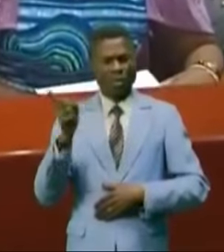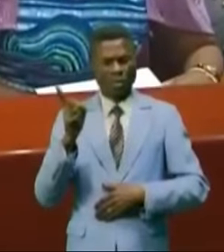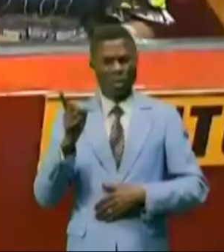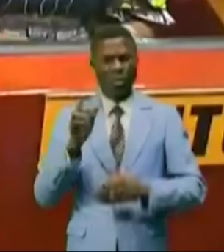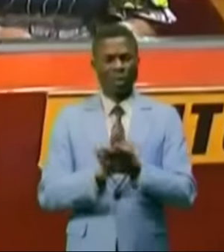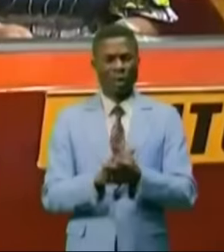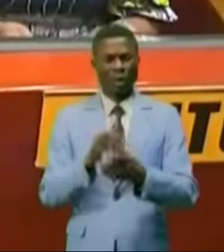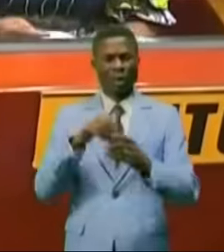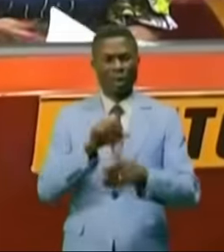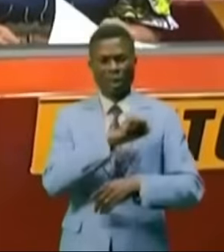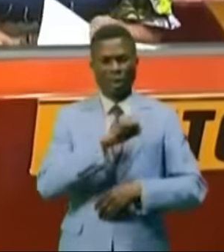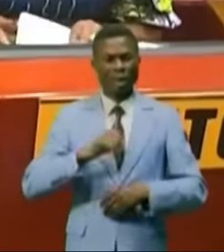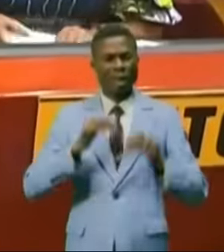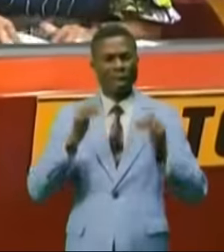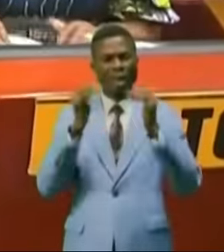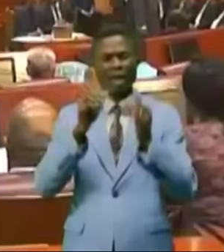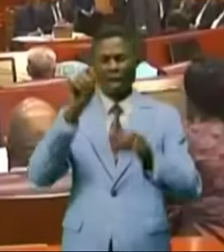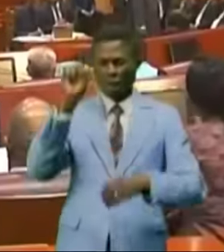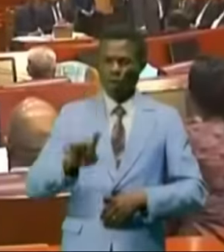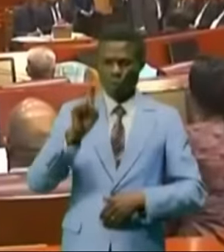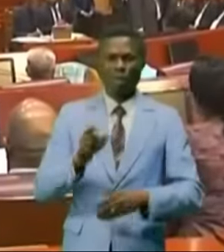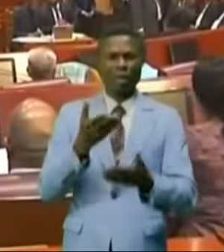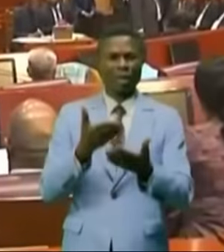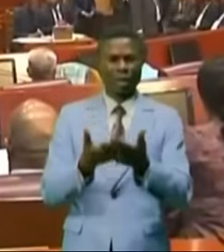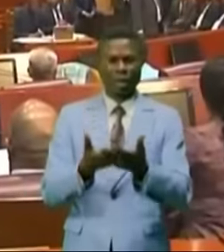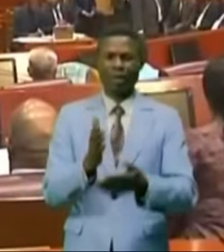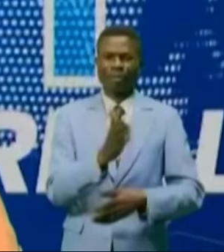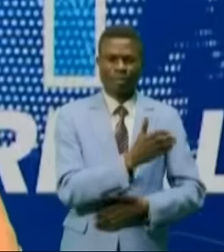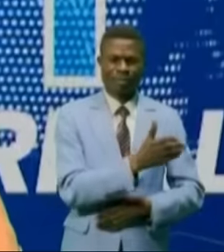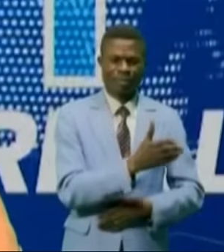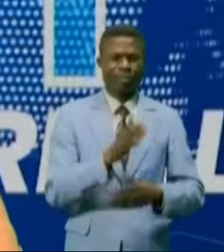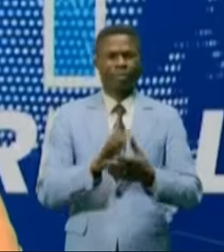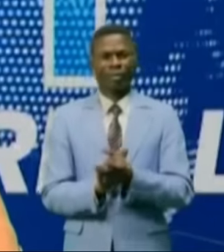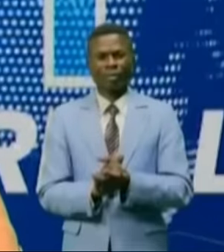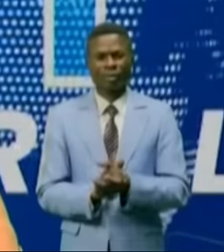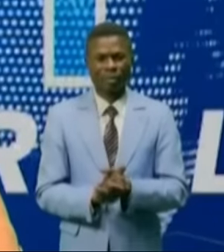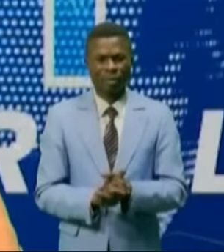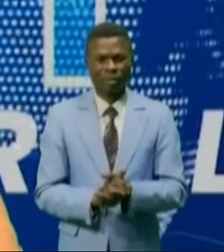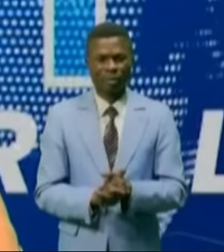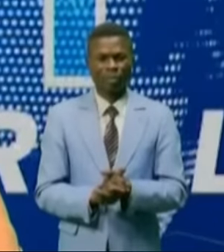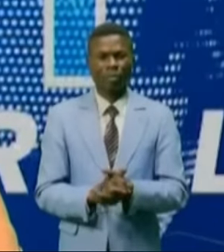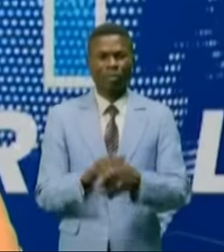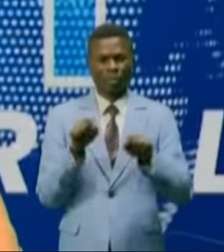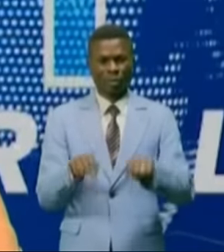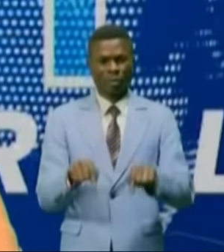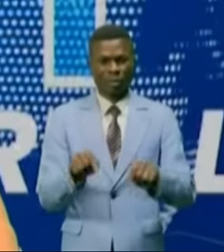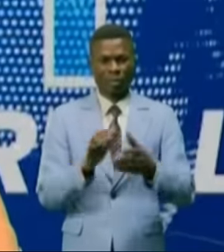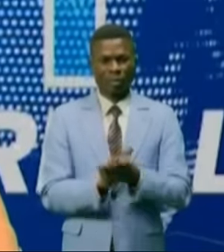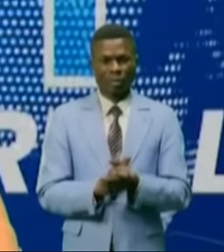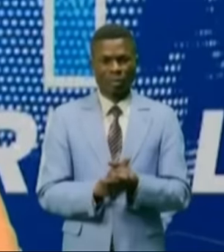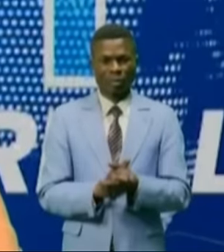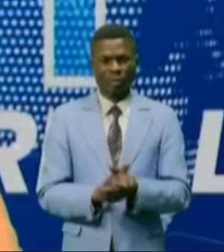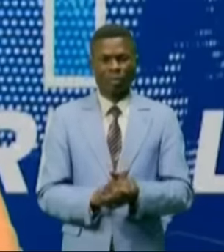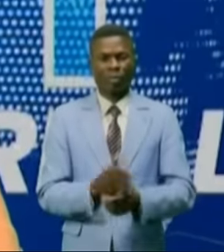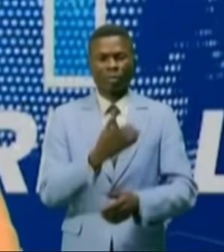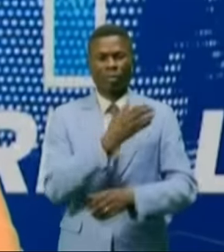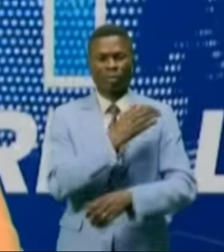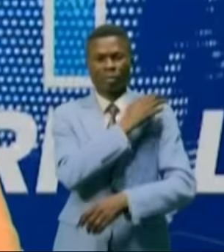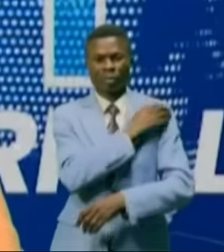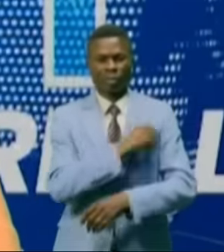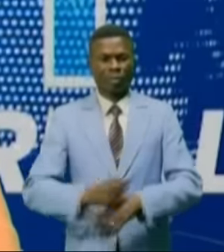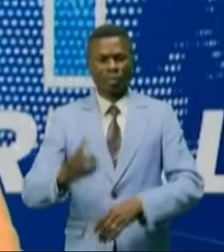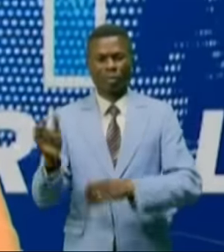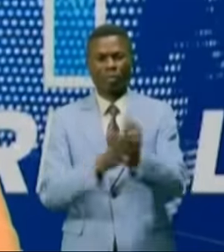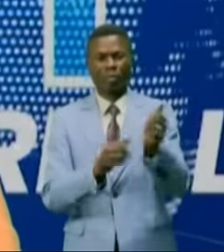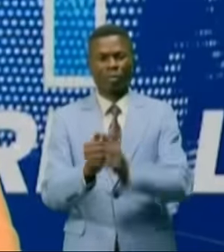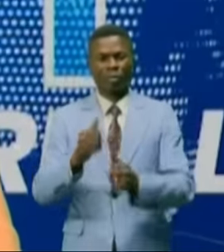congolais. La parité homme-femme oblige. Et tout à fait autre chose à présent, la dégradation des